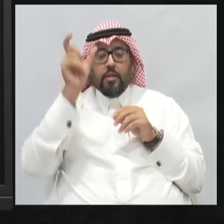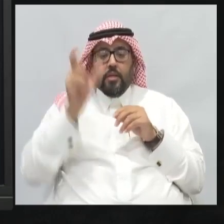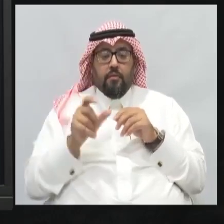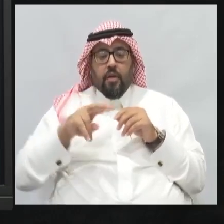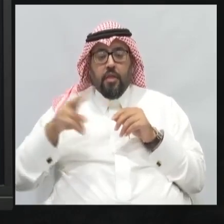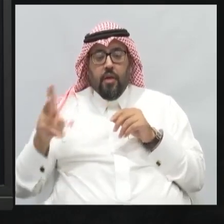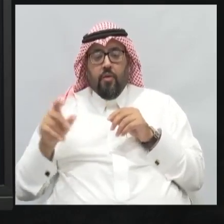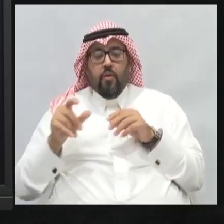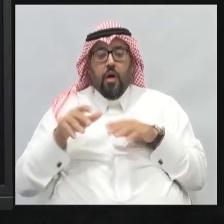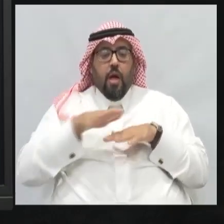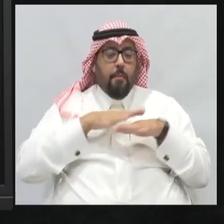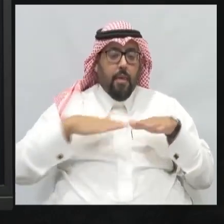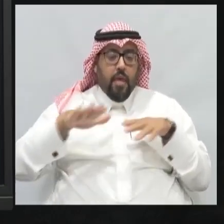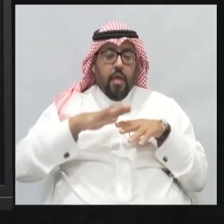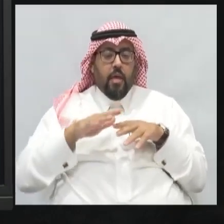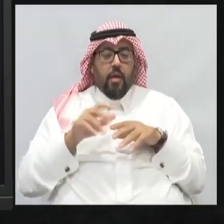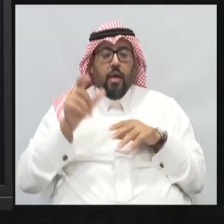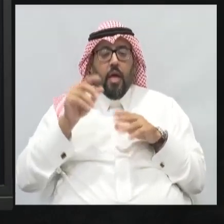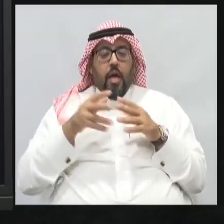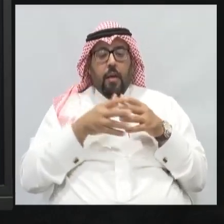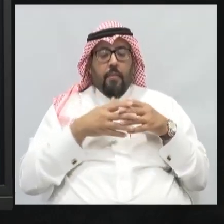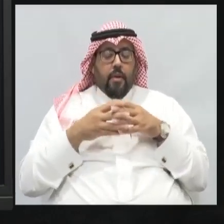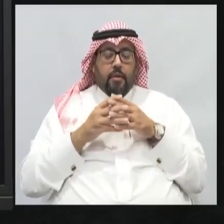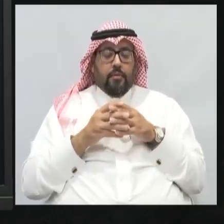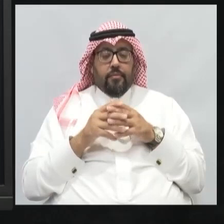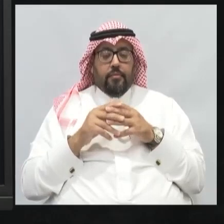التنوع البيئي للولايات المتحده